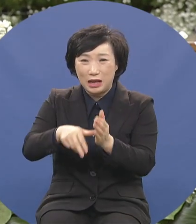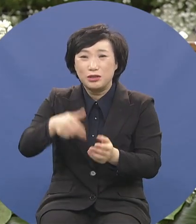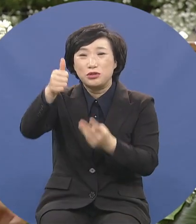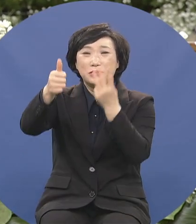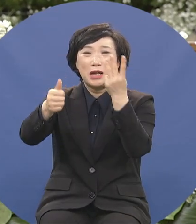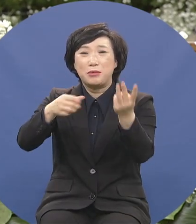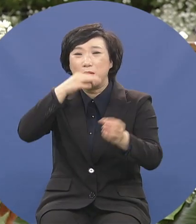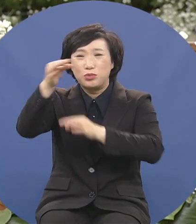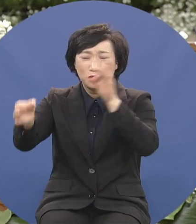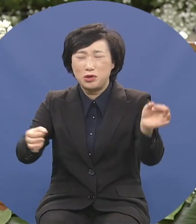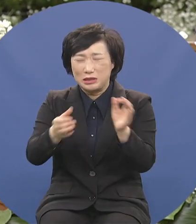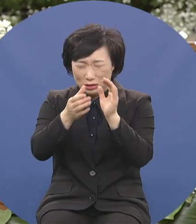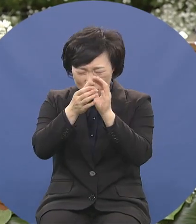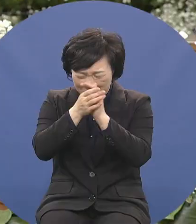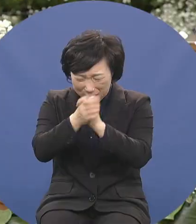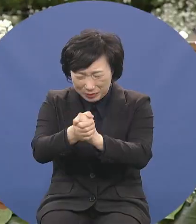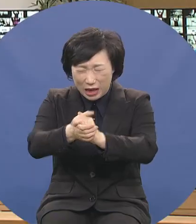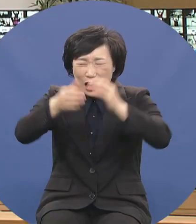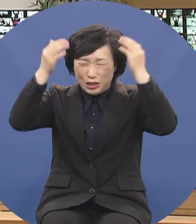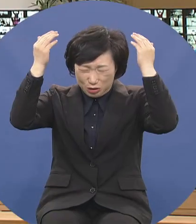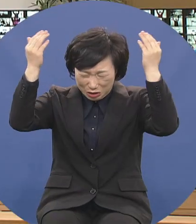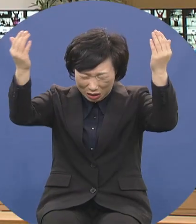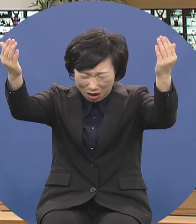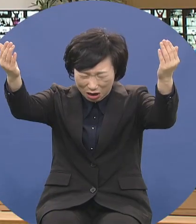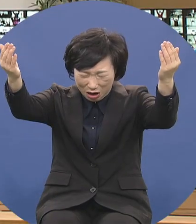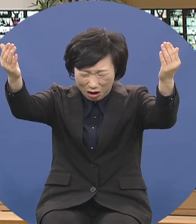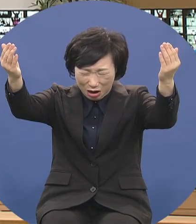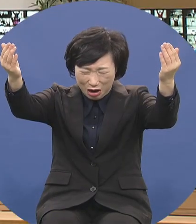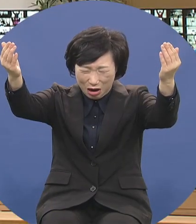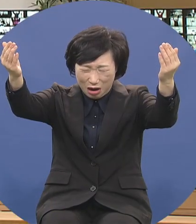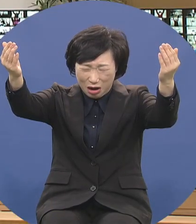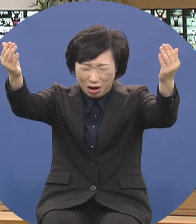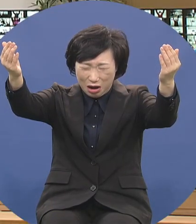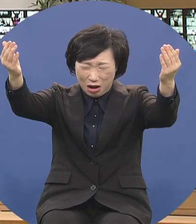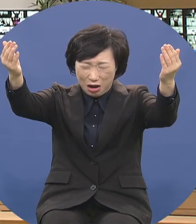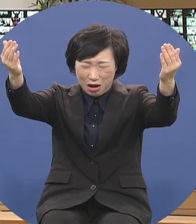주여 삼창하고 기도하겠습니다. 주여,